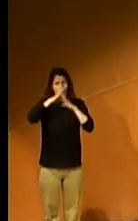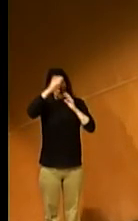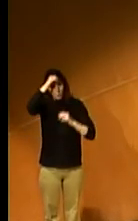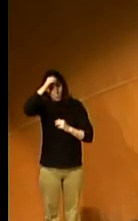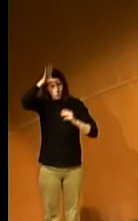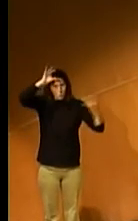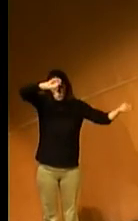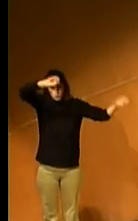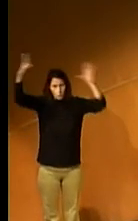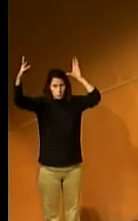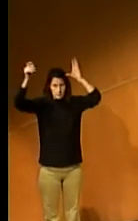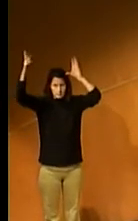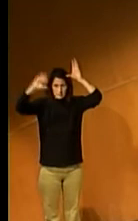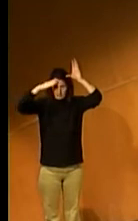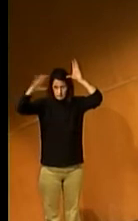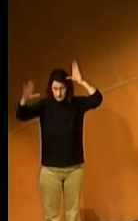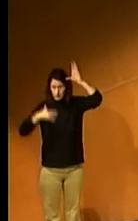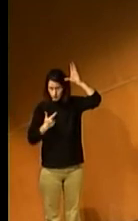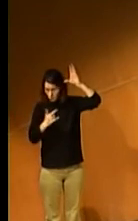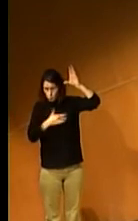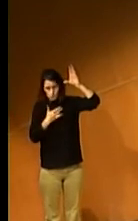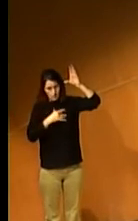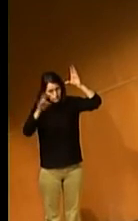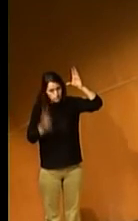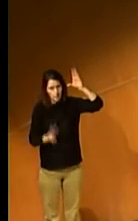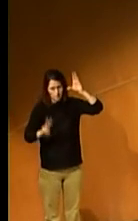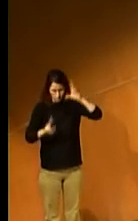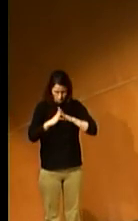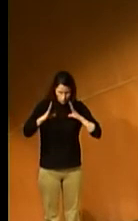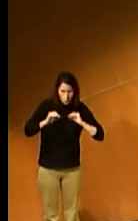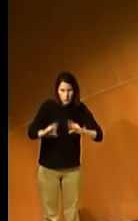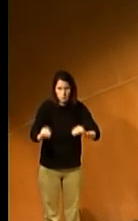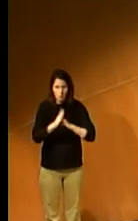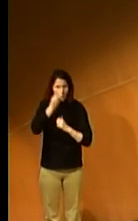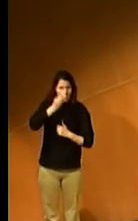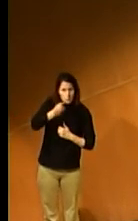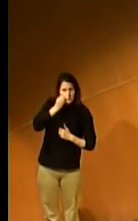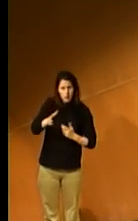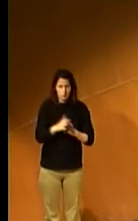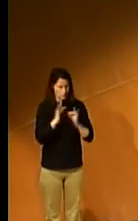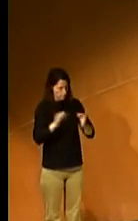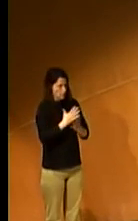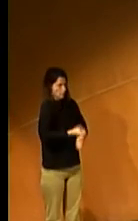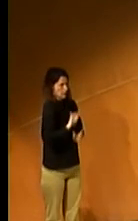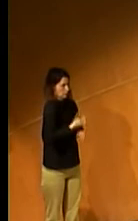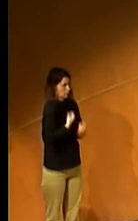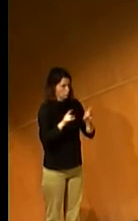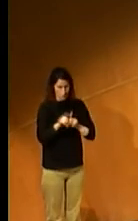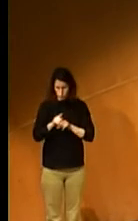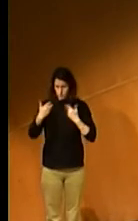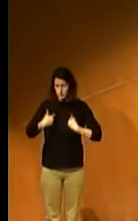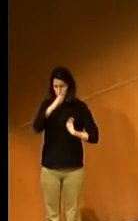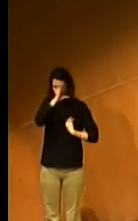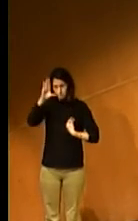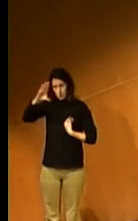dont on puisse vraiment se servir dans nos discours, dans notre travail de professionnel et